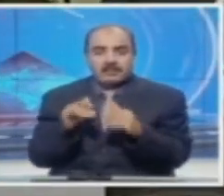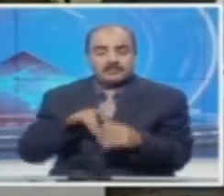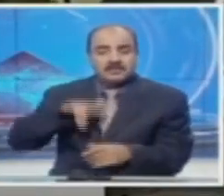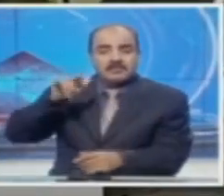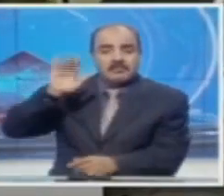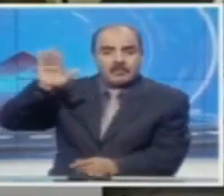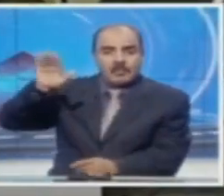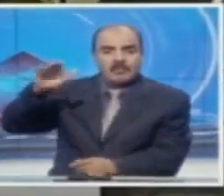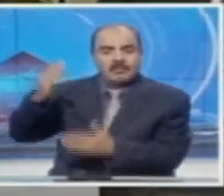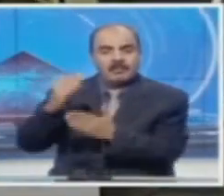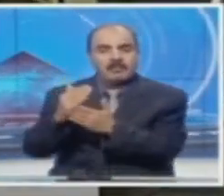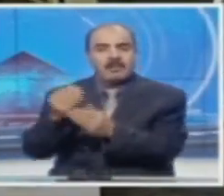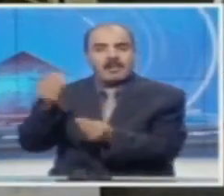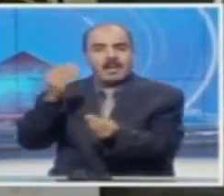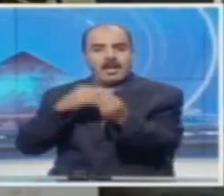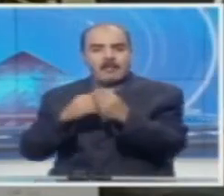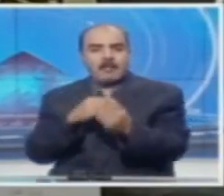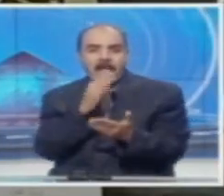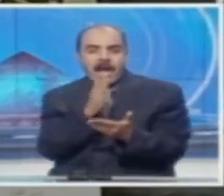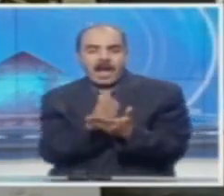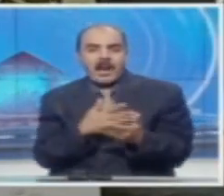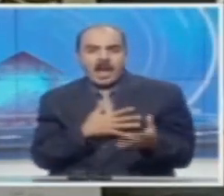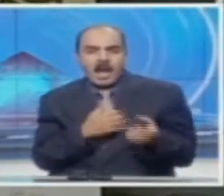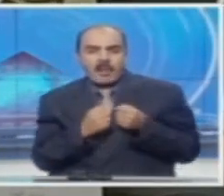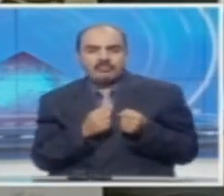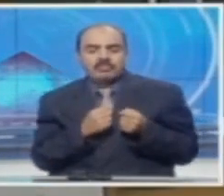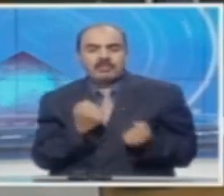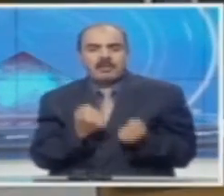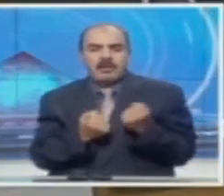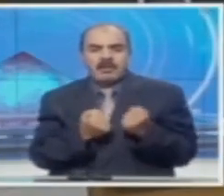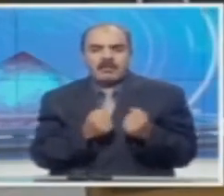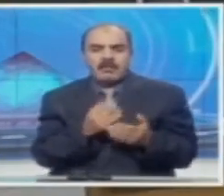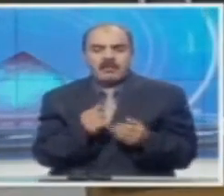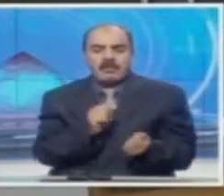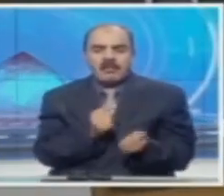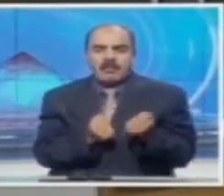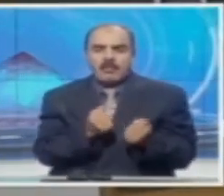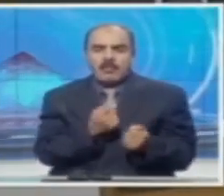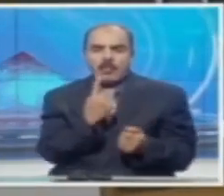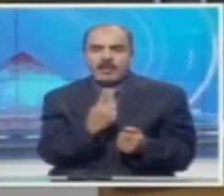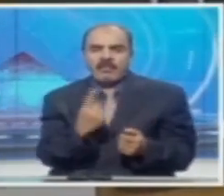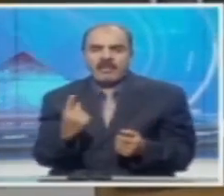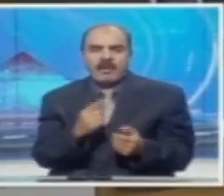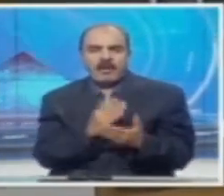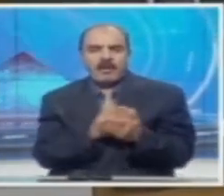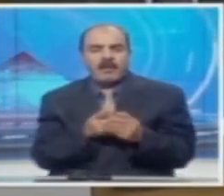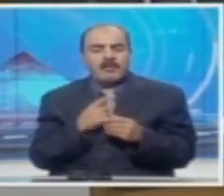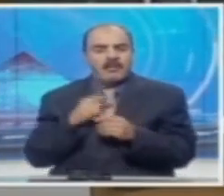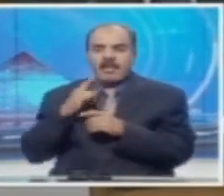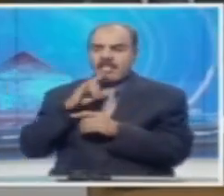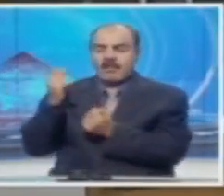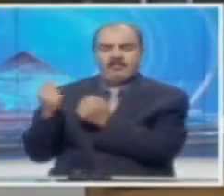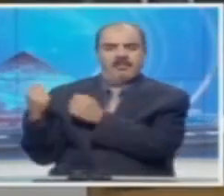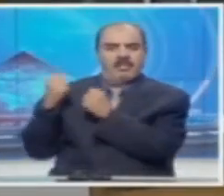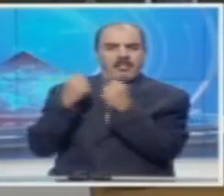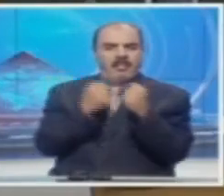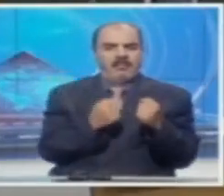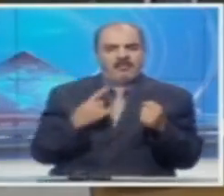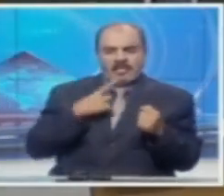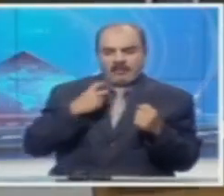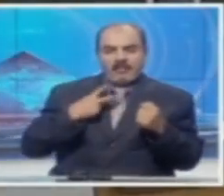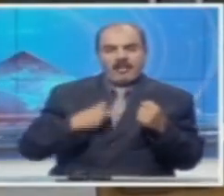المقيمين في الخارج فيما يتعلق بحقهم في استيراد سيارة ركوب واحدة معفاة من الضرائب